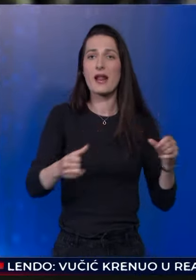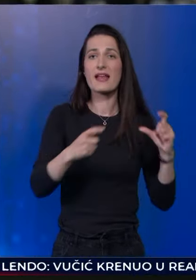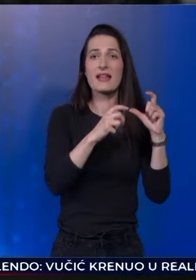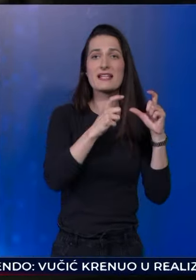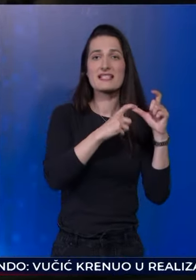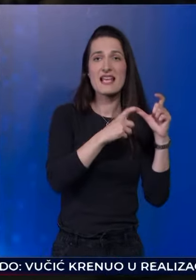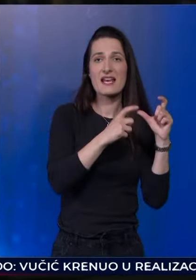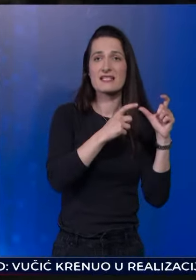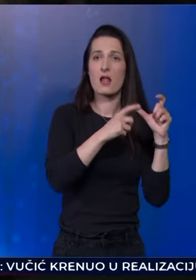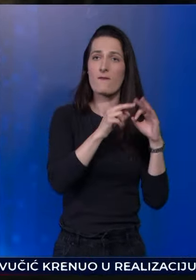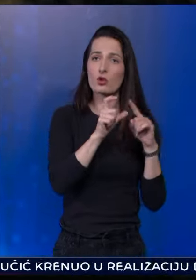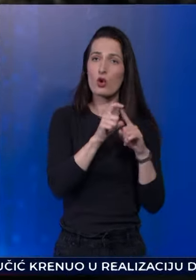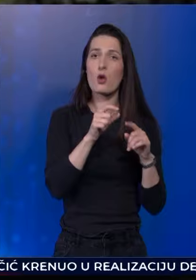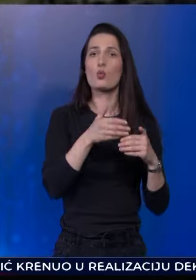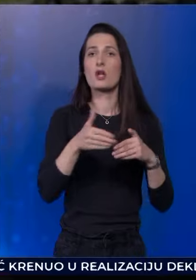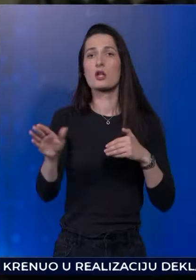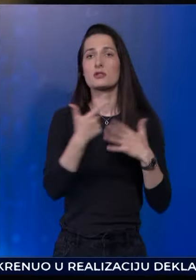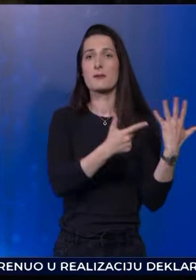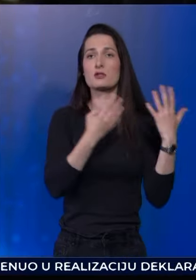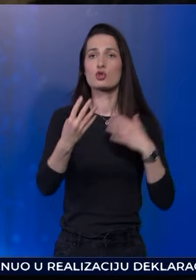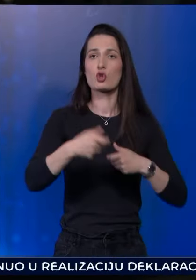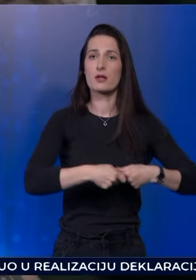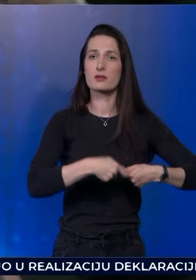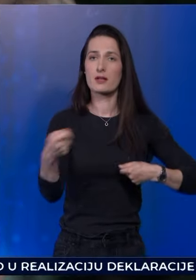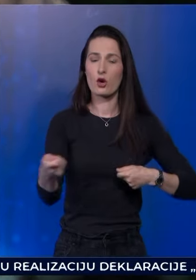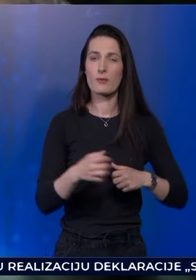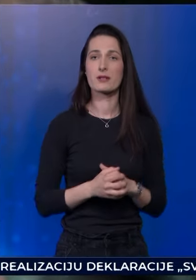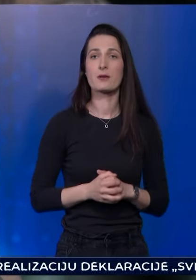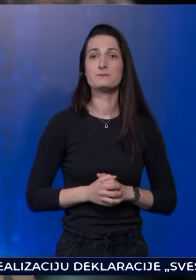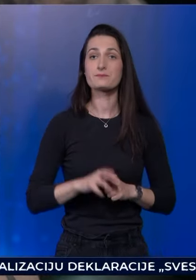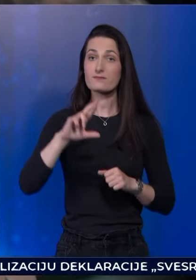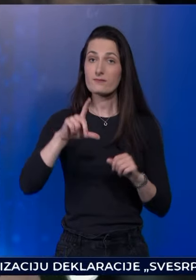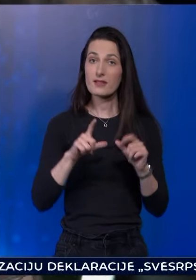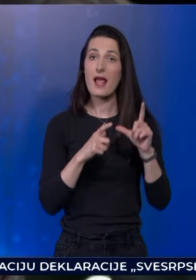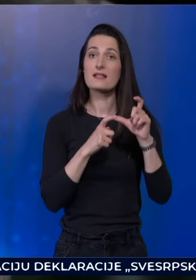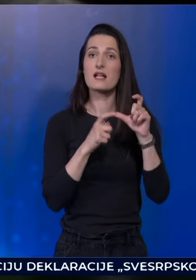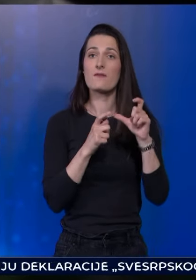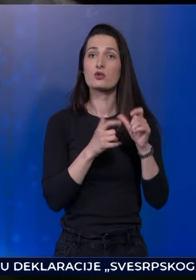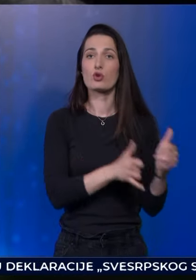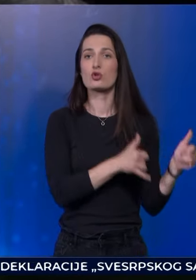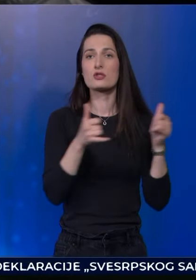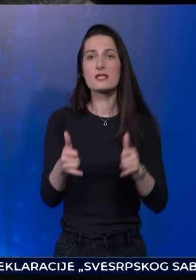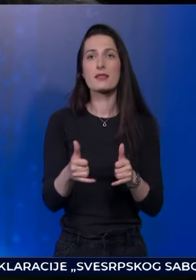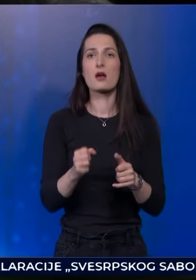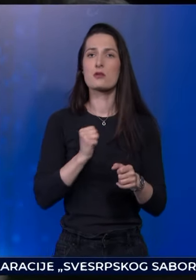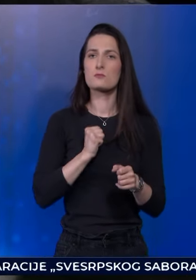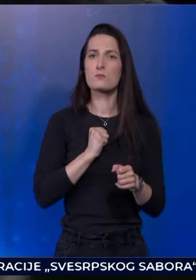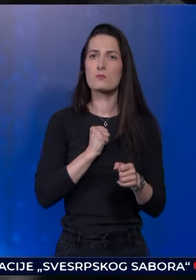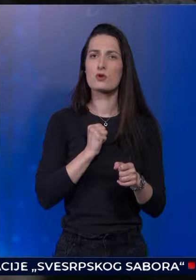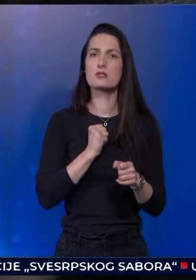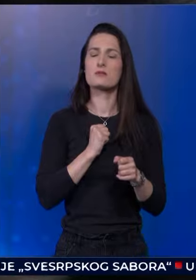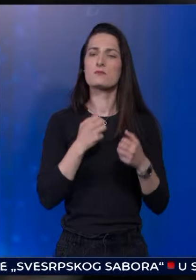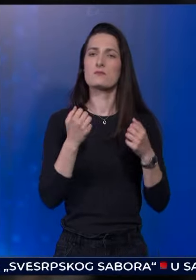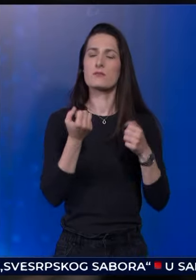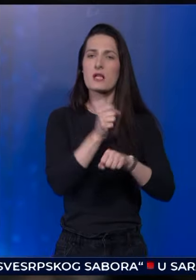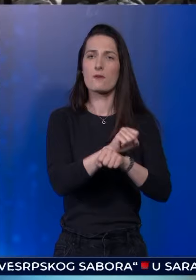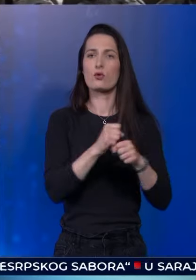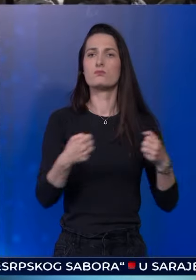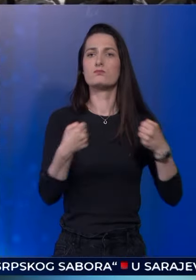glavnog grada San Salvadora udaljena 74 km. El Salvador je do sada raspolagao